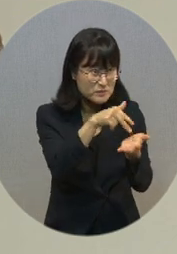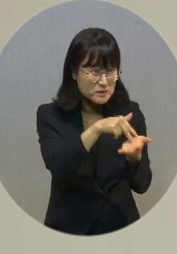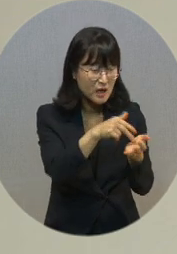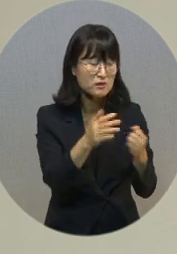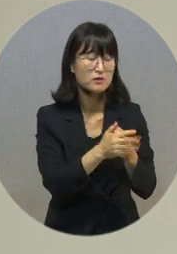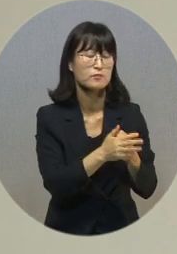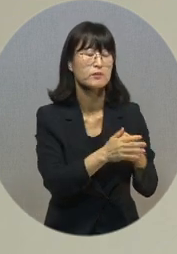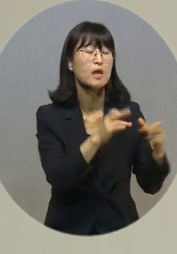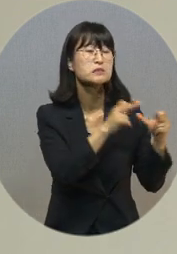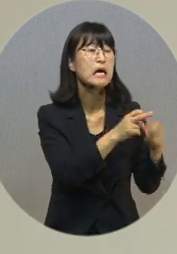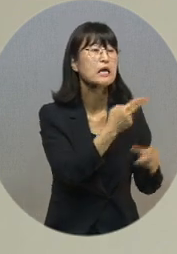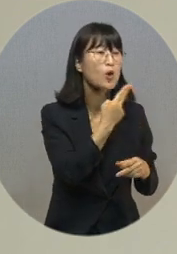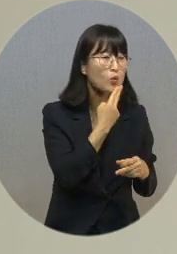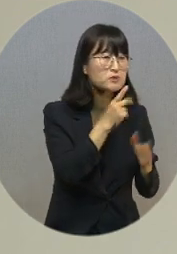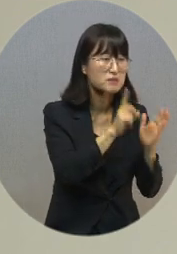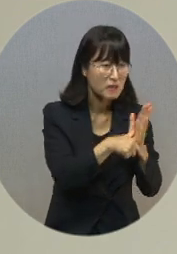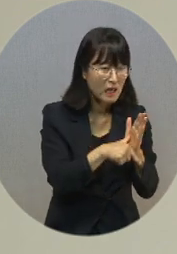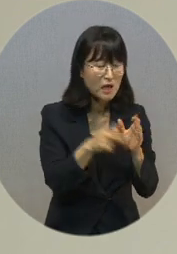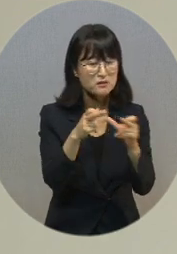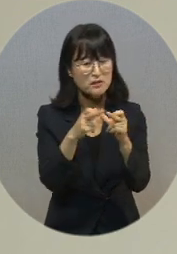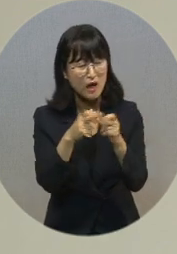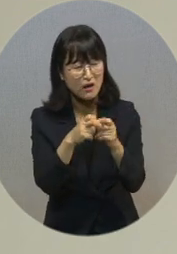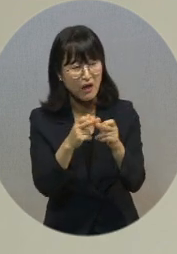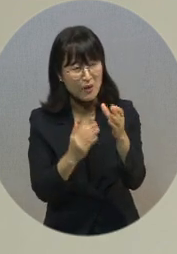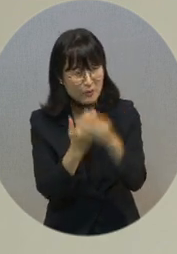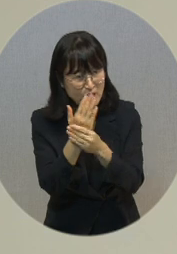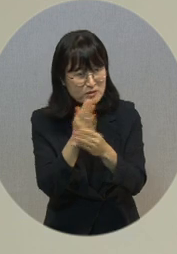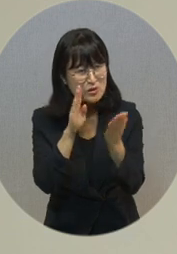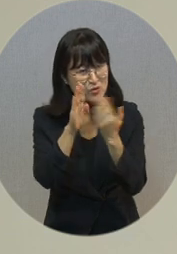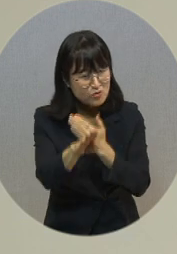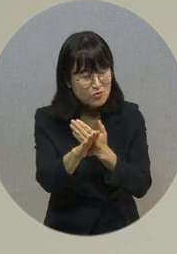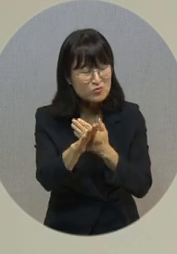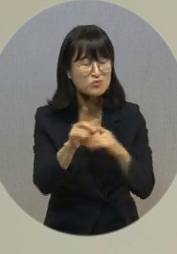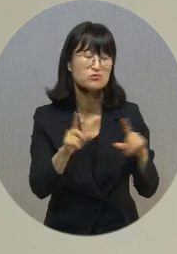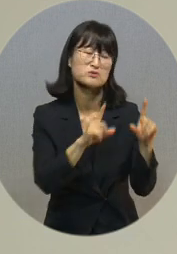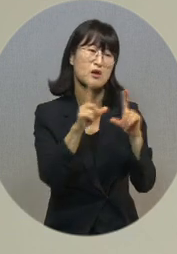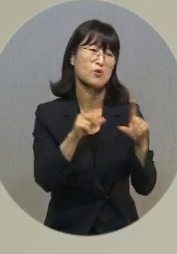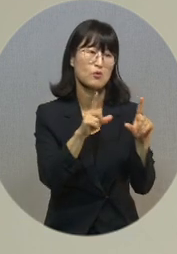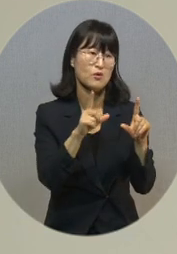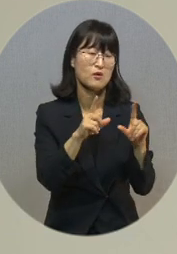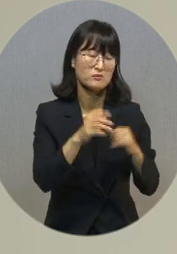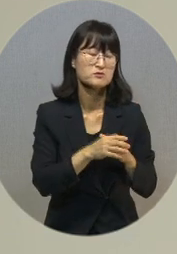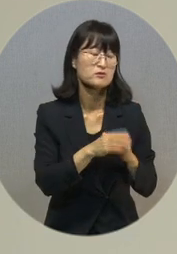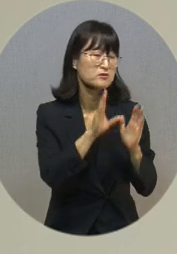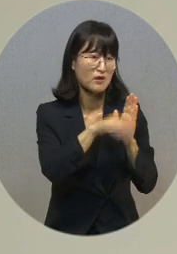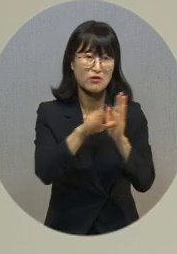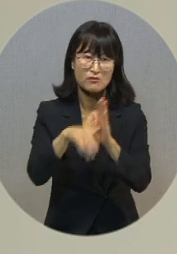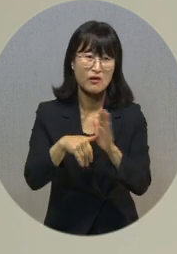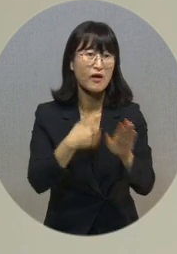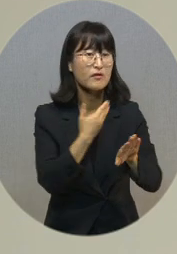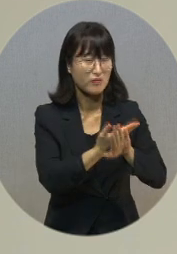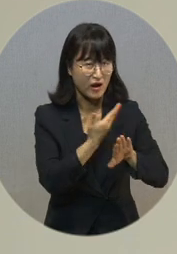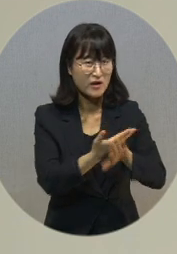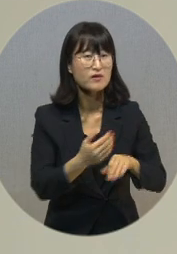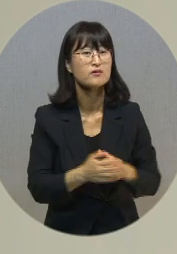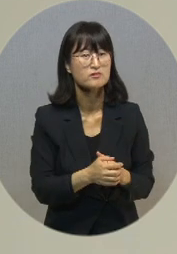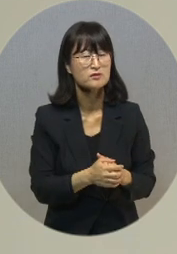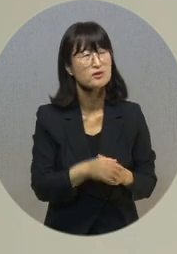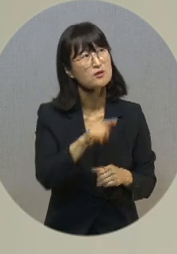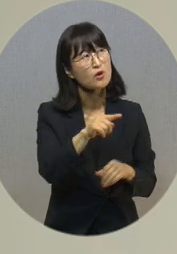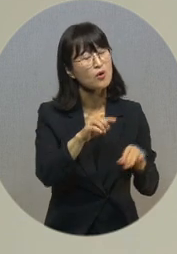비장애로 살아왔을 때하고 네네. 장애로 살아왔을 때. 그래서 제가 어디 라디오를 처음에 비례대표 1번 했을 때